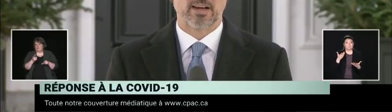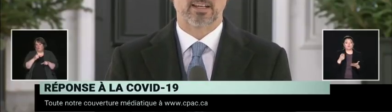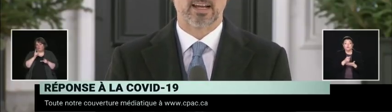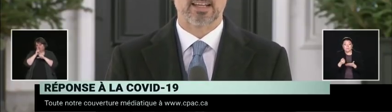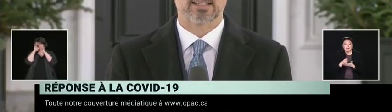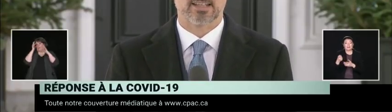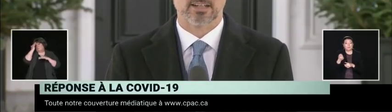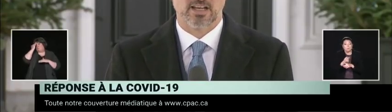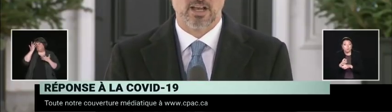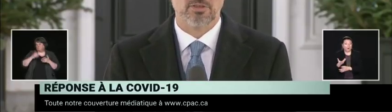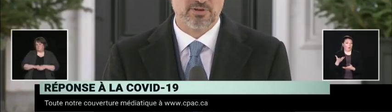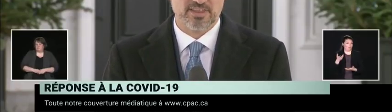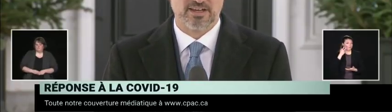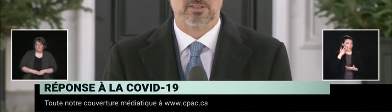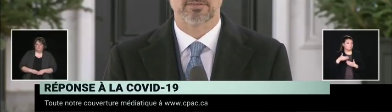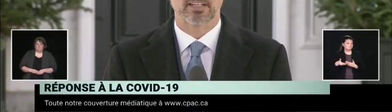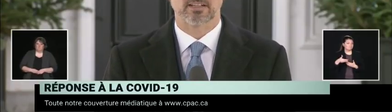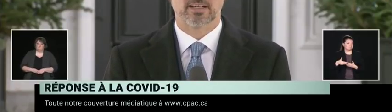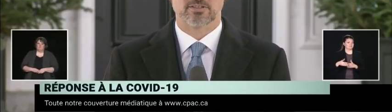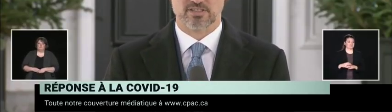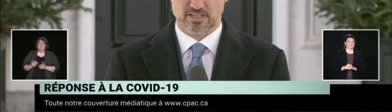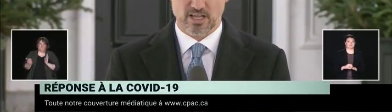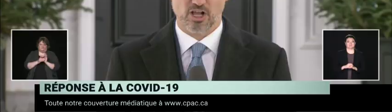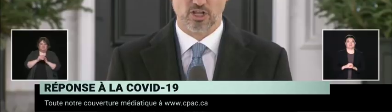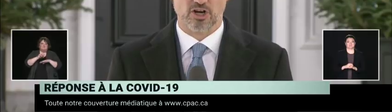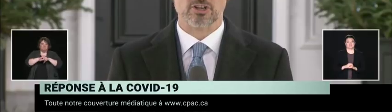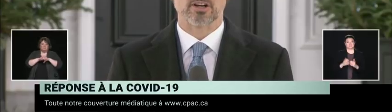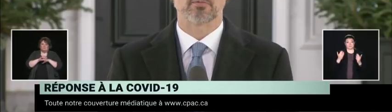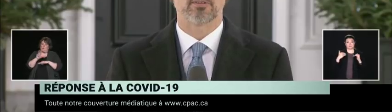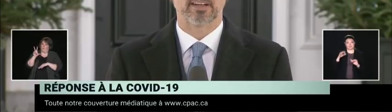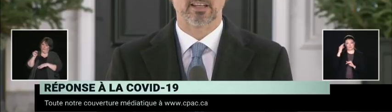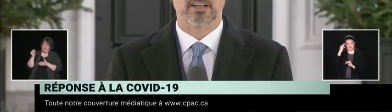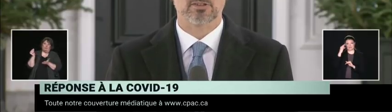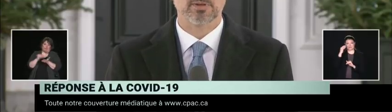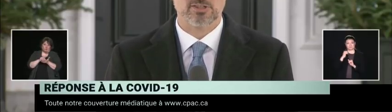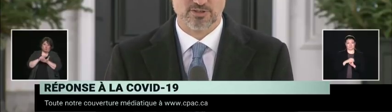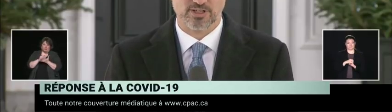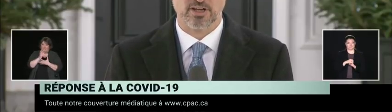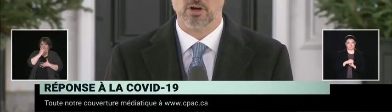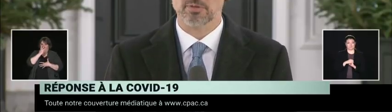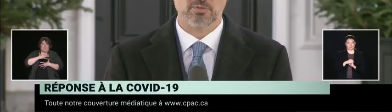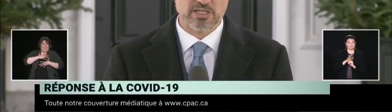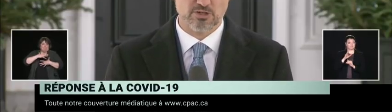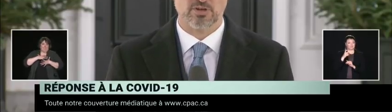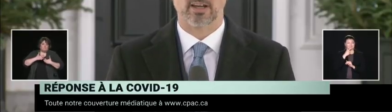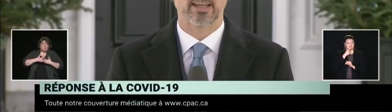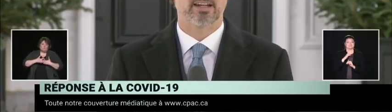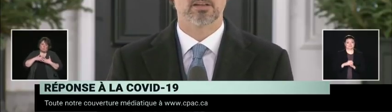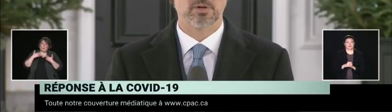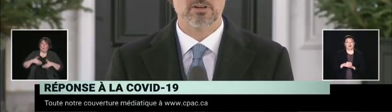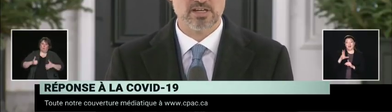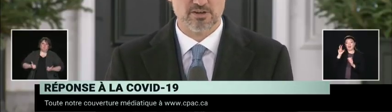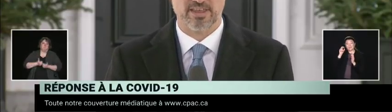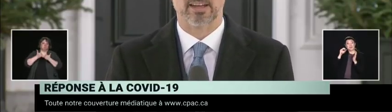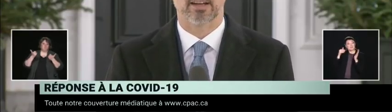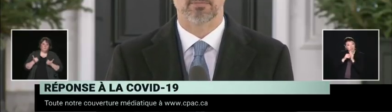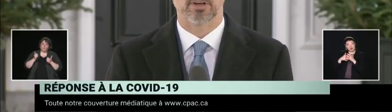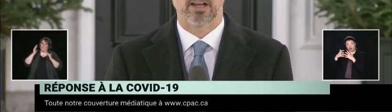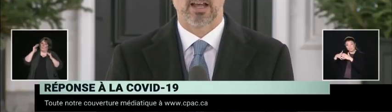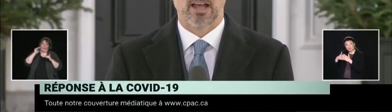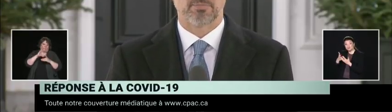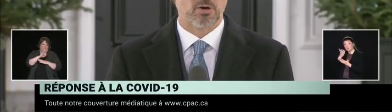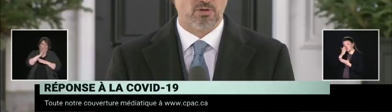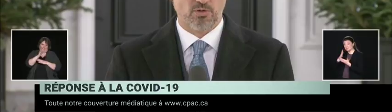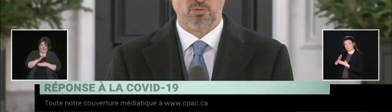We recognize that 30,000 ventilators is a large number of ventilators, and we certainly hope that we do not get anywhere near that